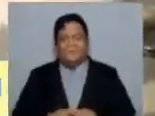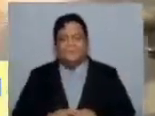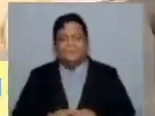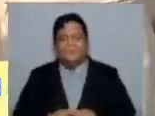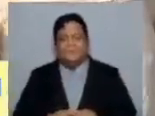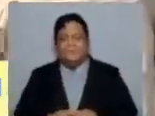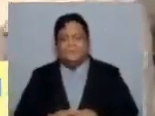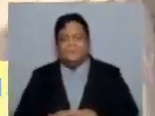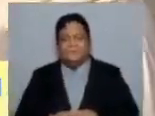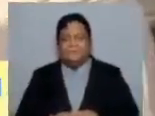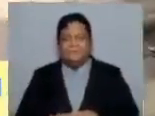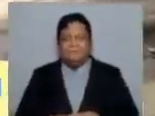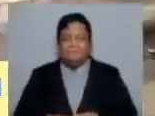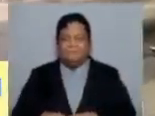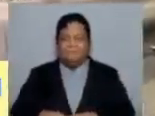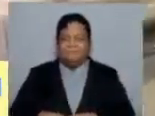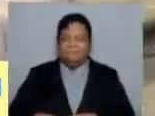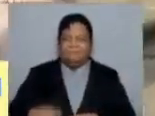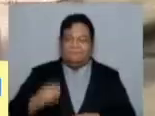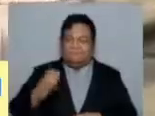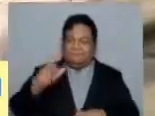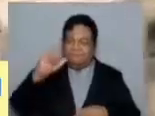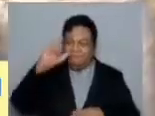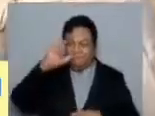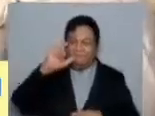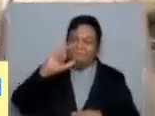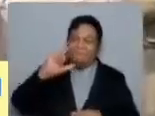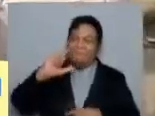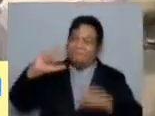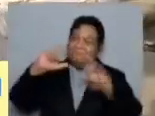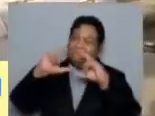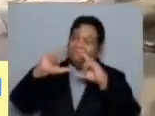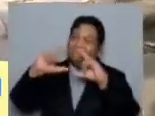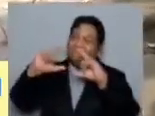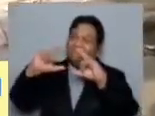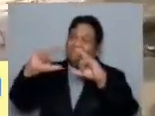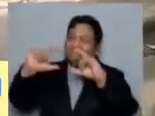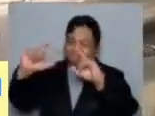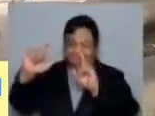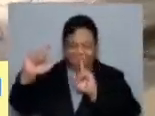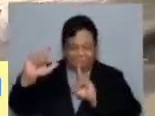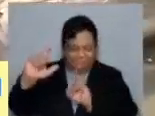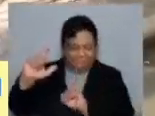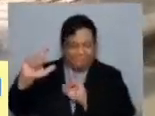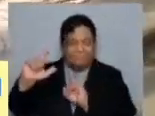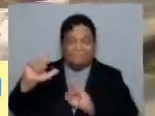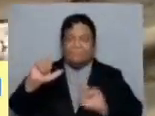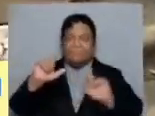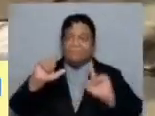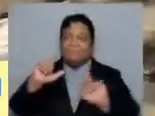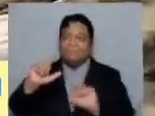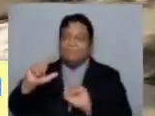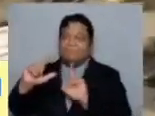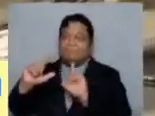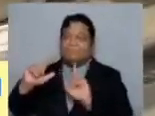ng puting ilaw, sa dilaw na